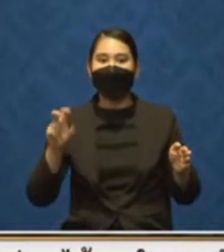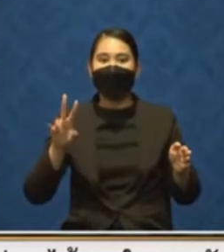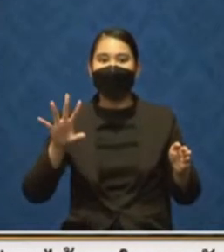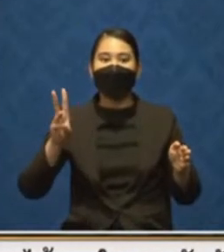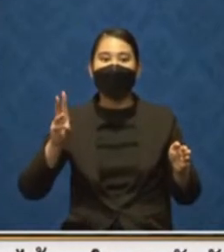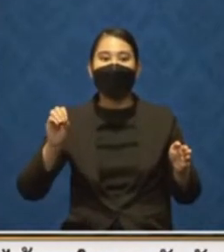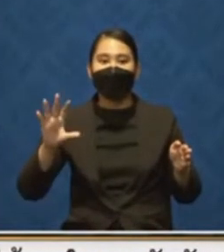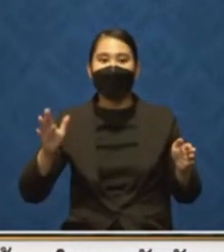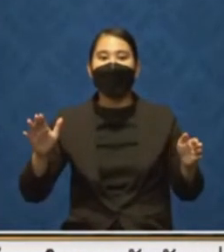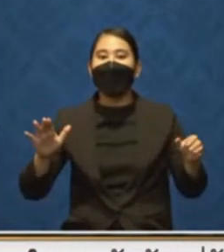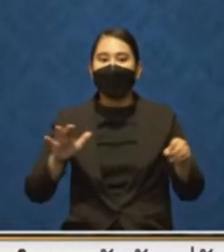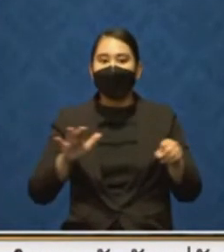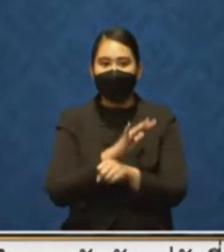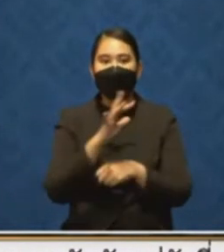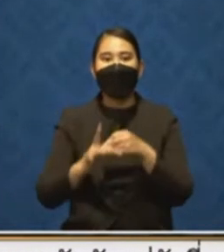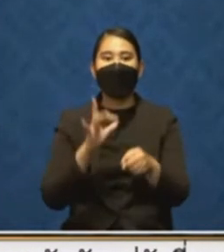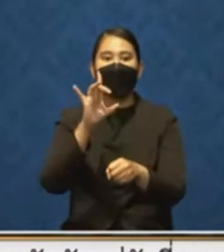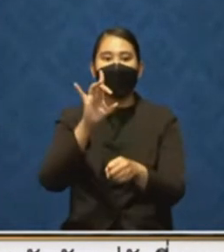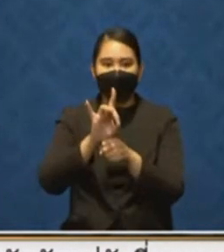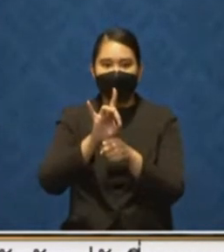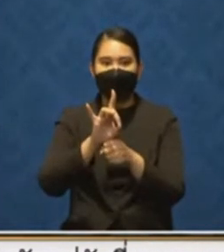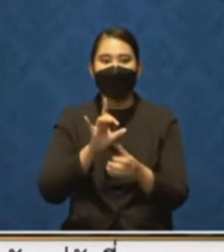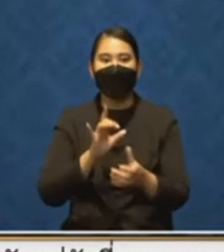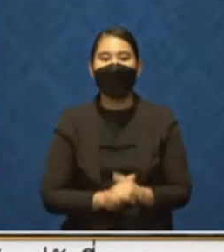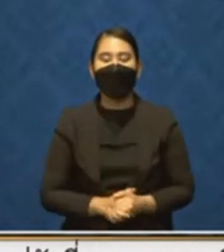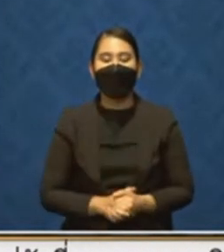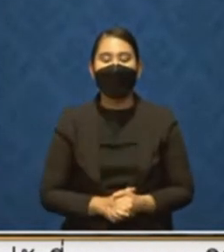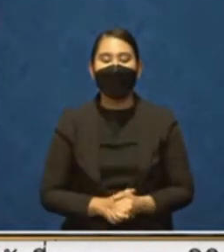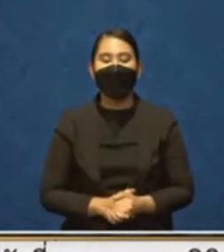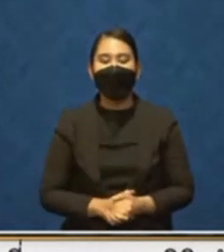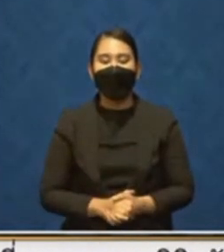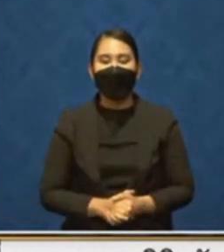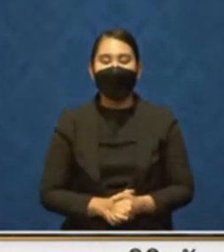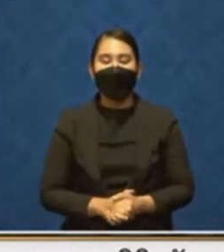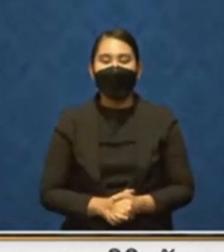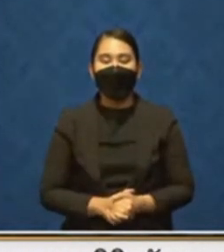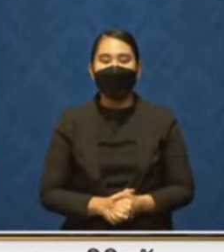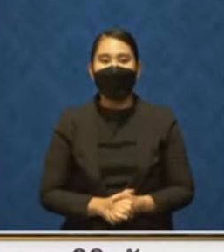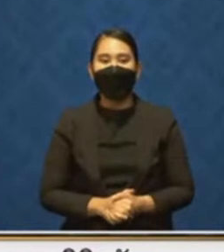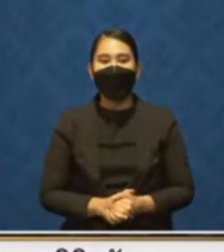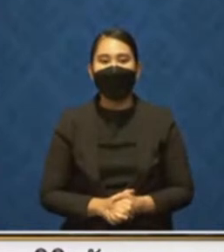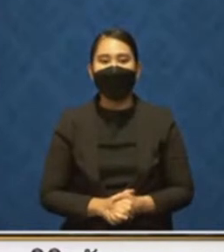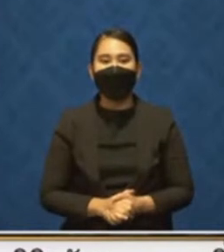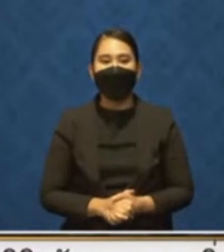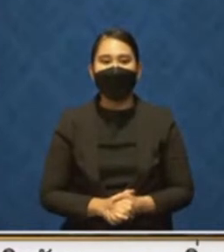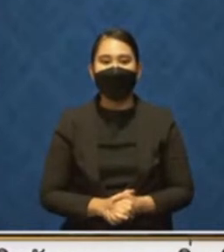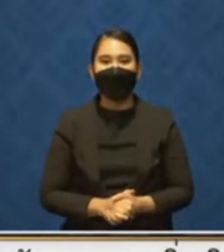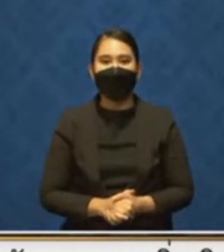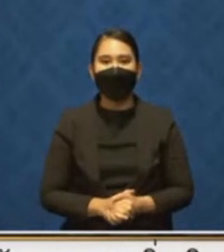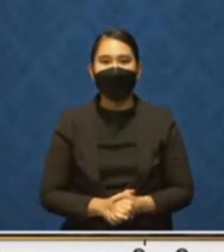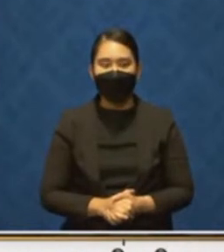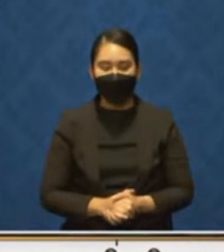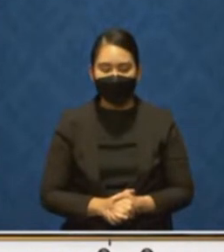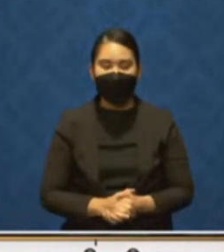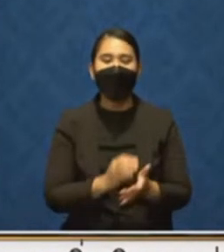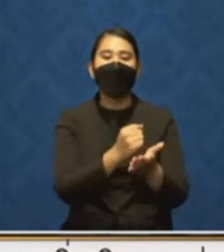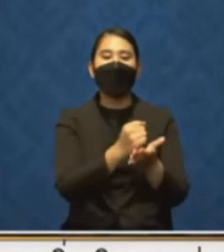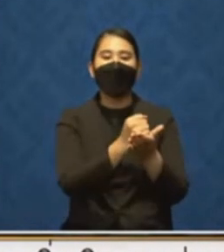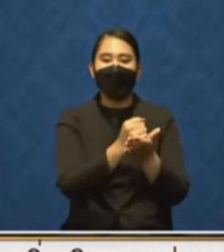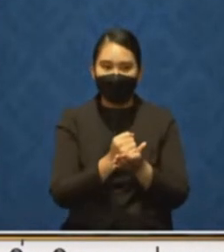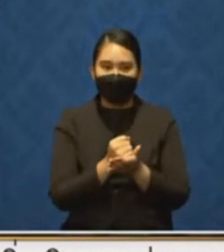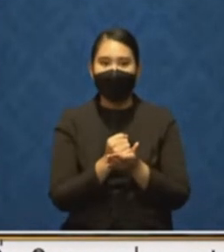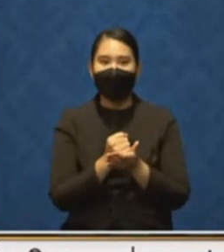ก็อีกเดือนหนึ่งพอดีนะครับที่จะครบ8ปีท่านประธานครับท่านช่วยกุลา